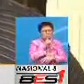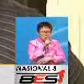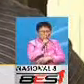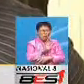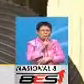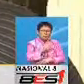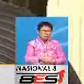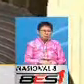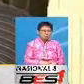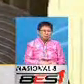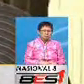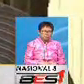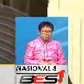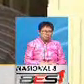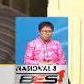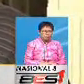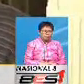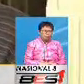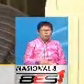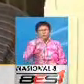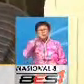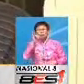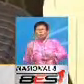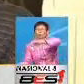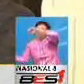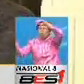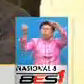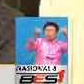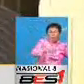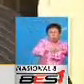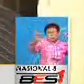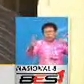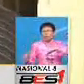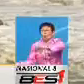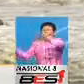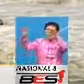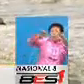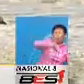dah. Tak ada, cuma tapi ombak besar lah. Ombak besar dah air melimpah atas jalan.